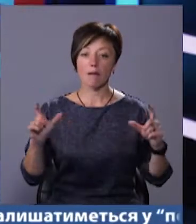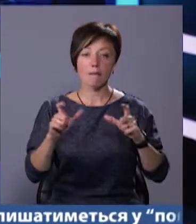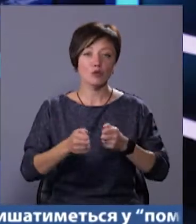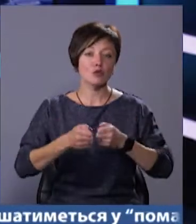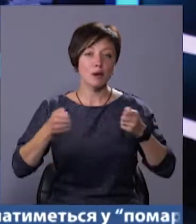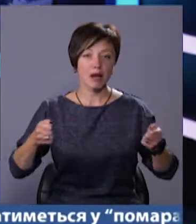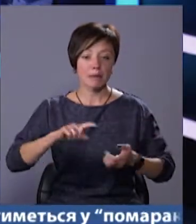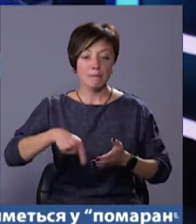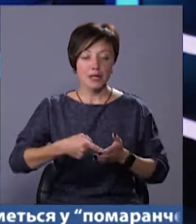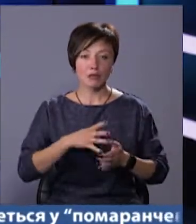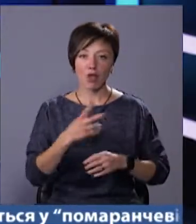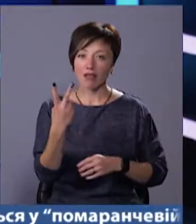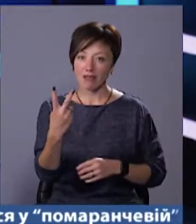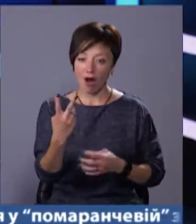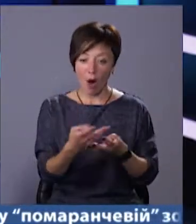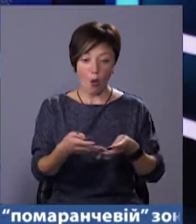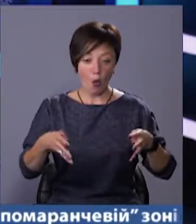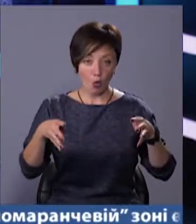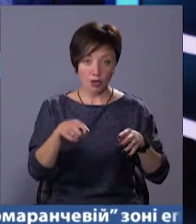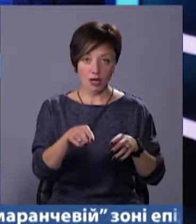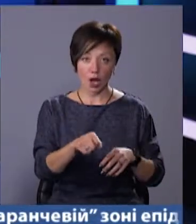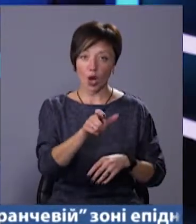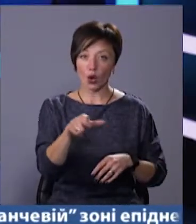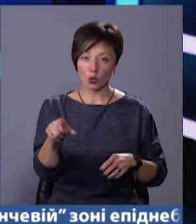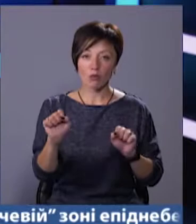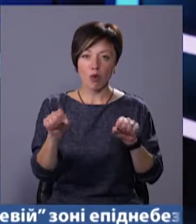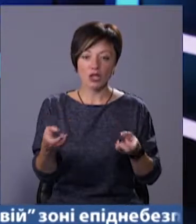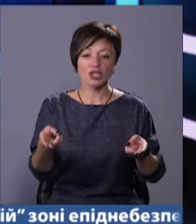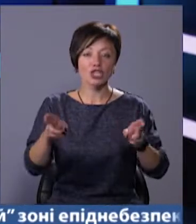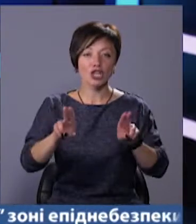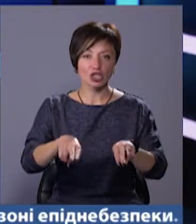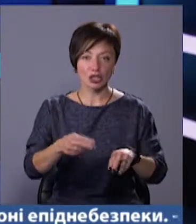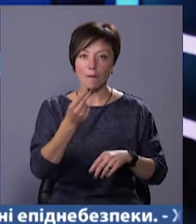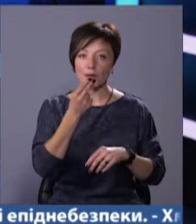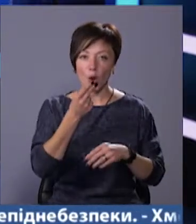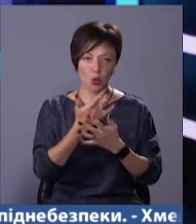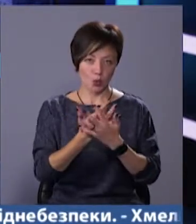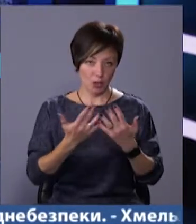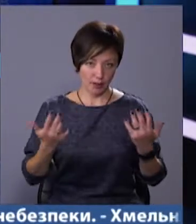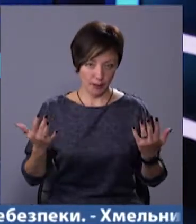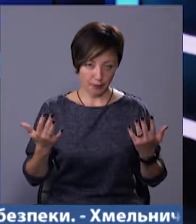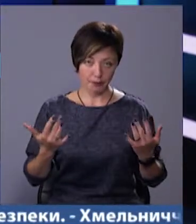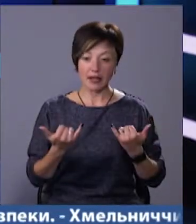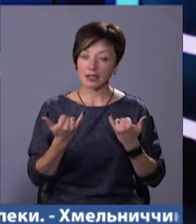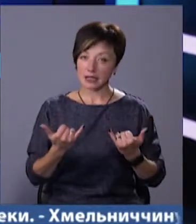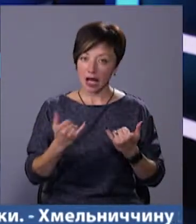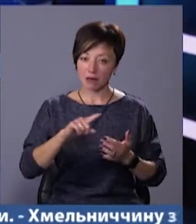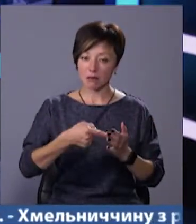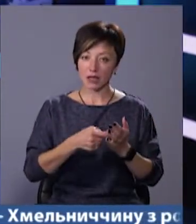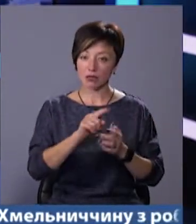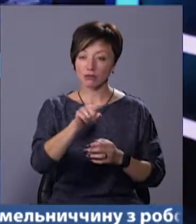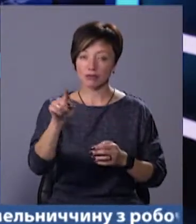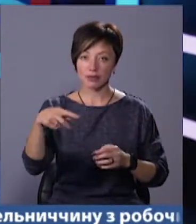супермаркетах міста було лише два кошики, в яких небайдужі хмельничани могли залишати продукти харчування. Зараз же по місту